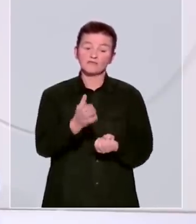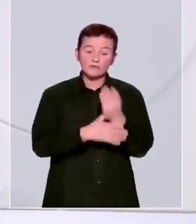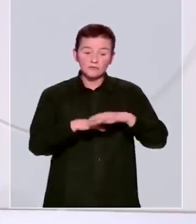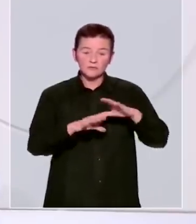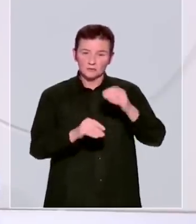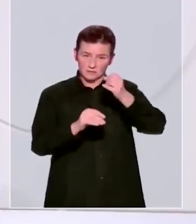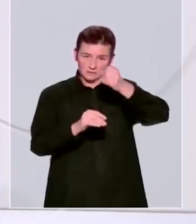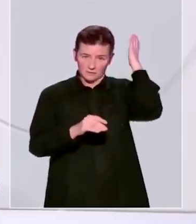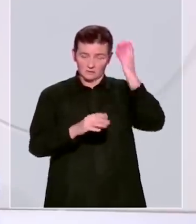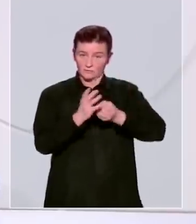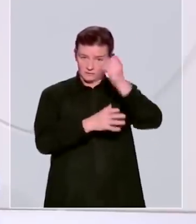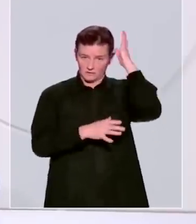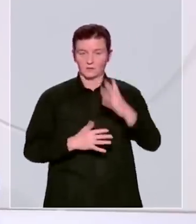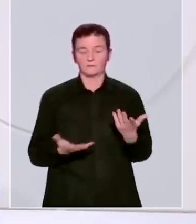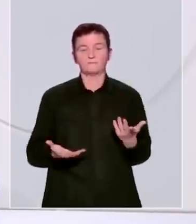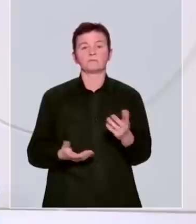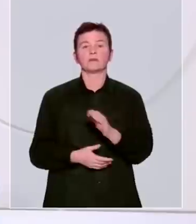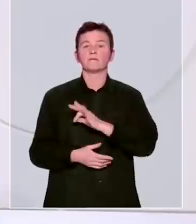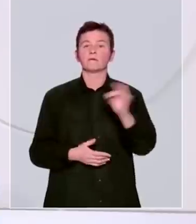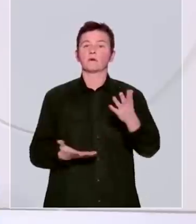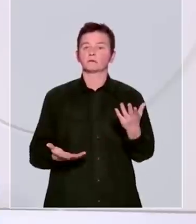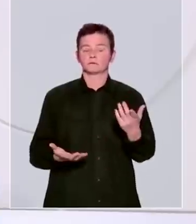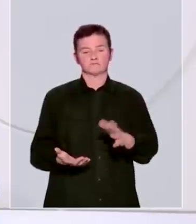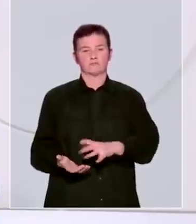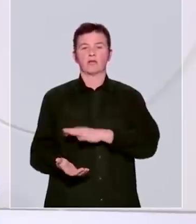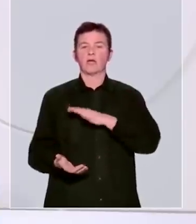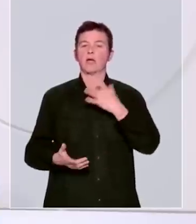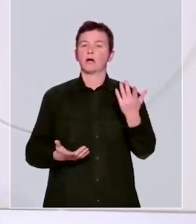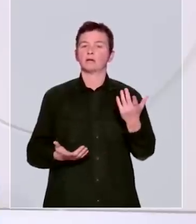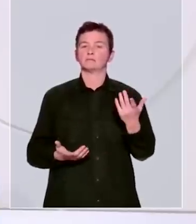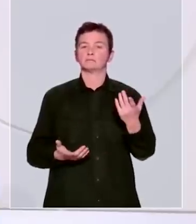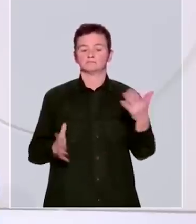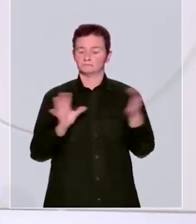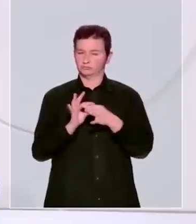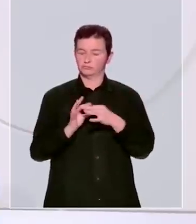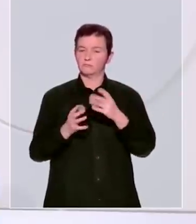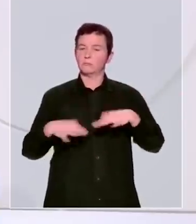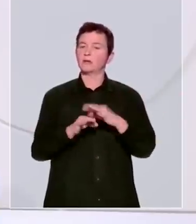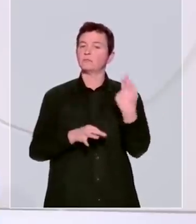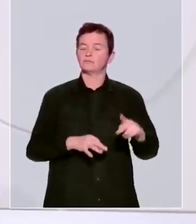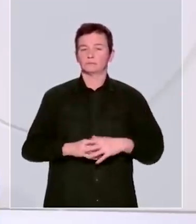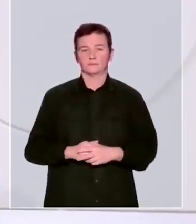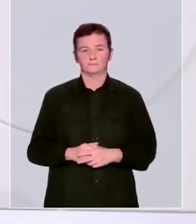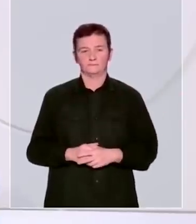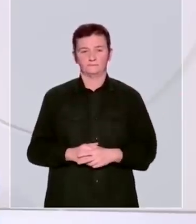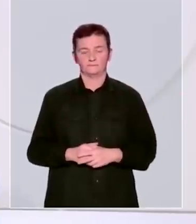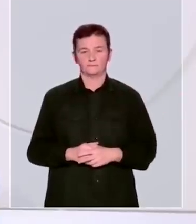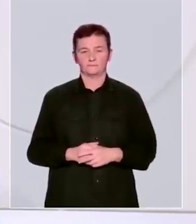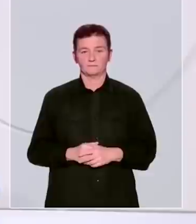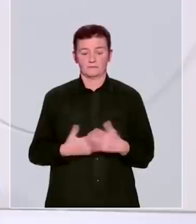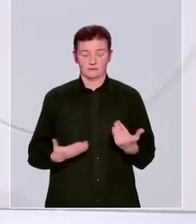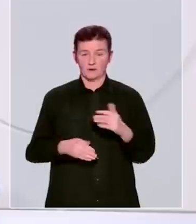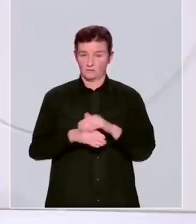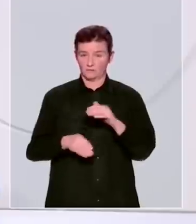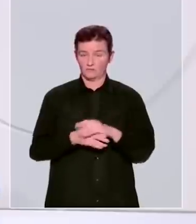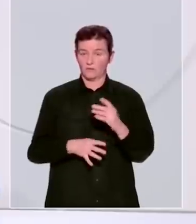Nouvelle-Calédonie, la France est fière d'être votre patrie. Elle renouvelle ce soir